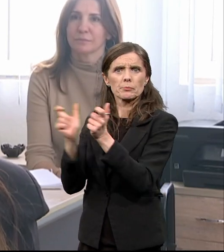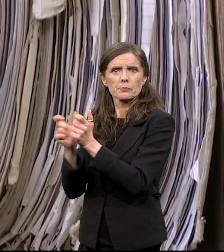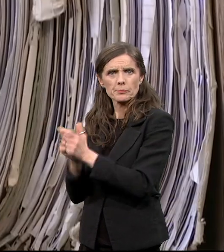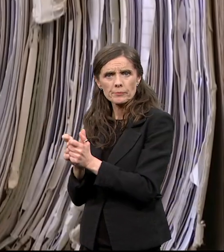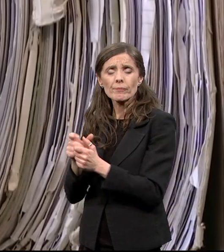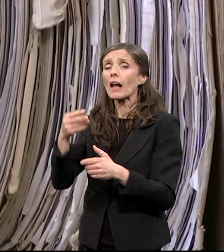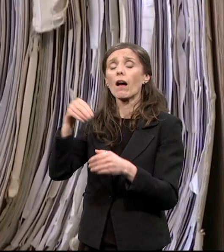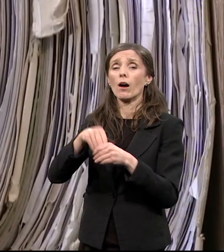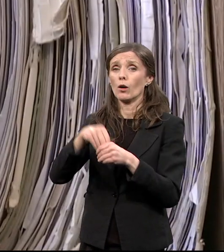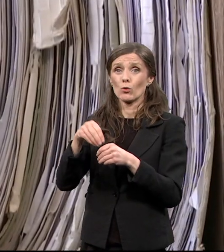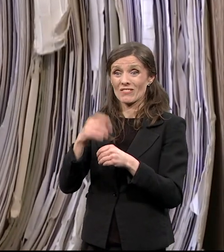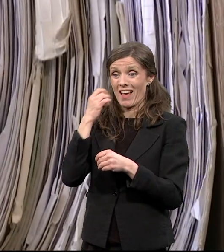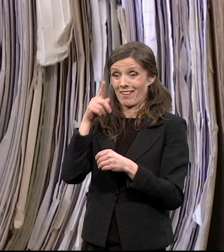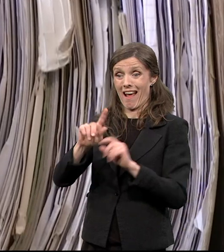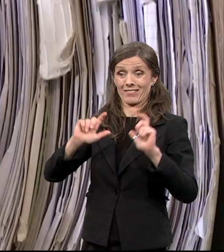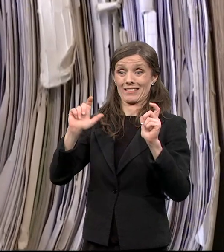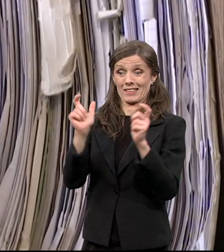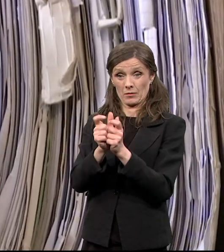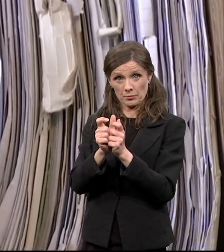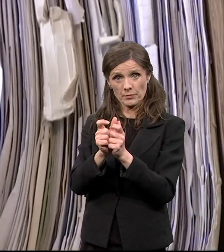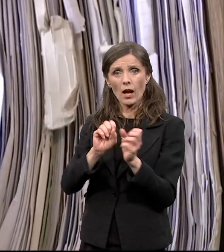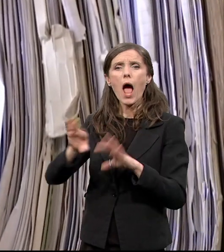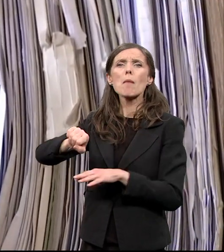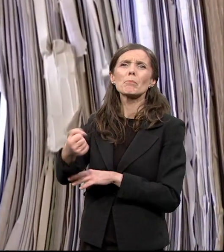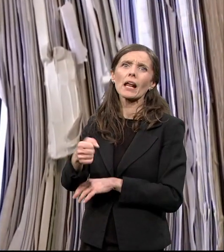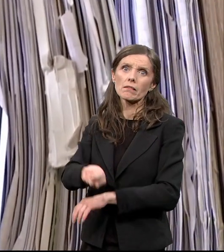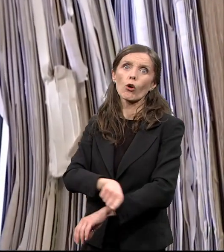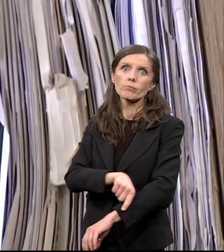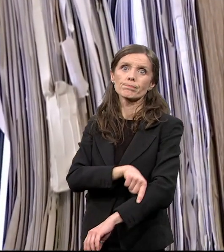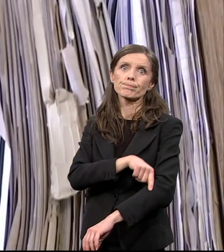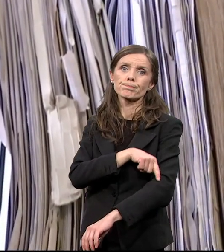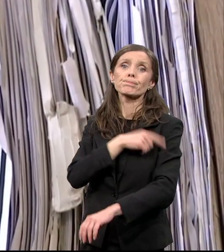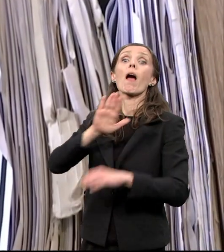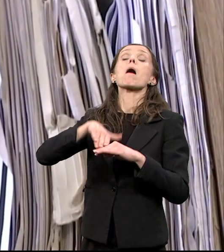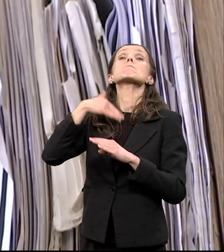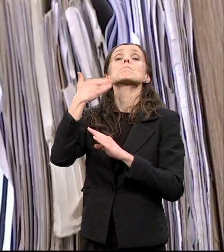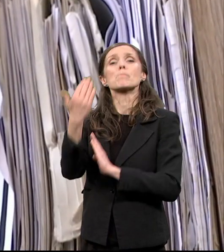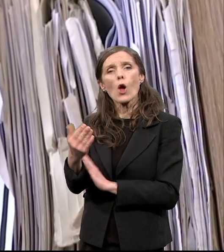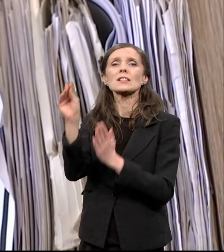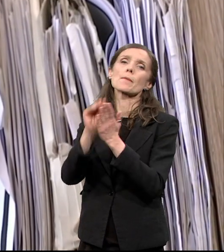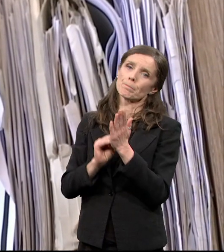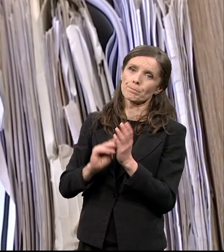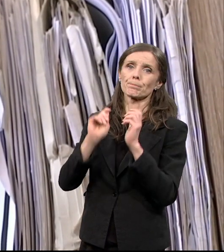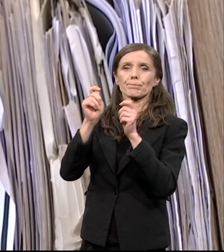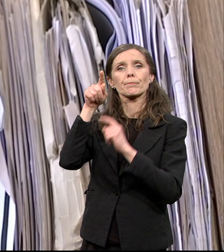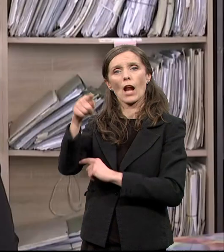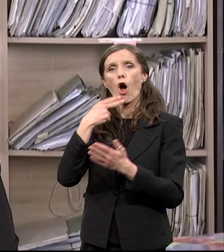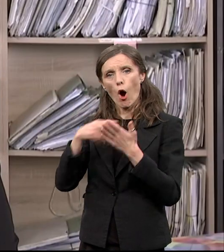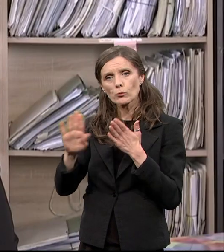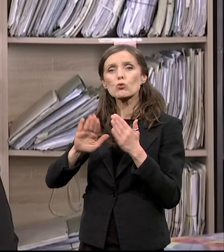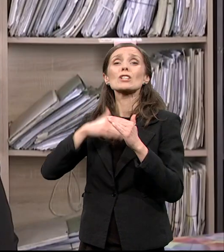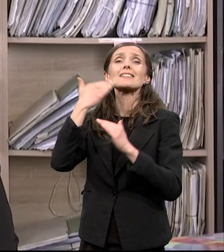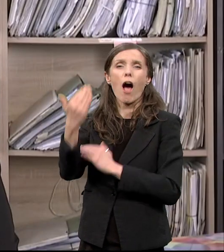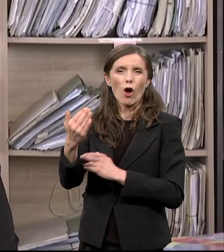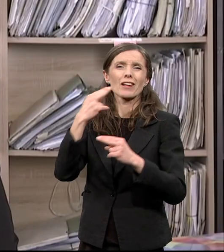najpre jako dugo u pritvoru, nakon toga dolazi do podizanja optužnice i sledi krivični